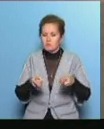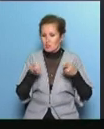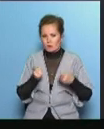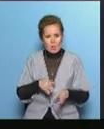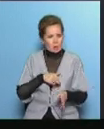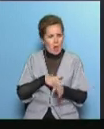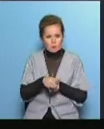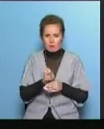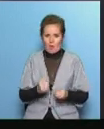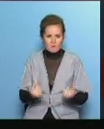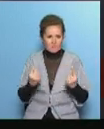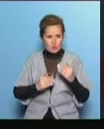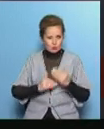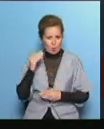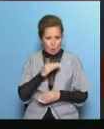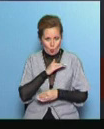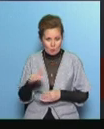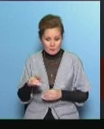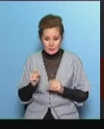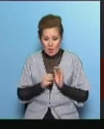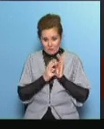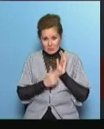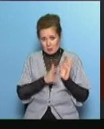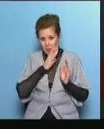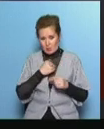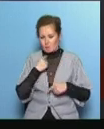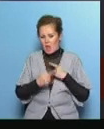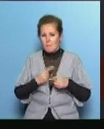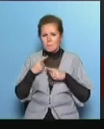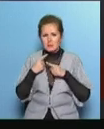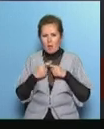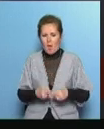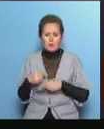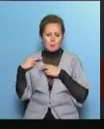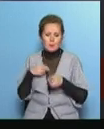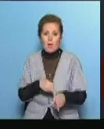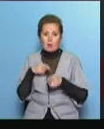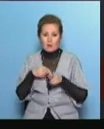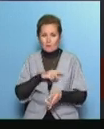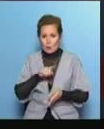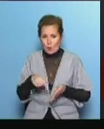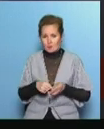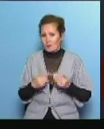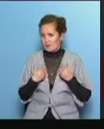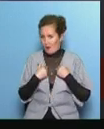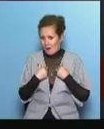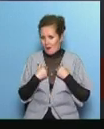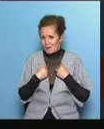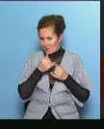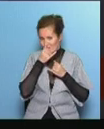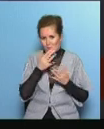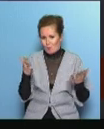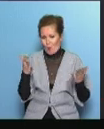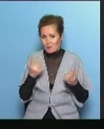уровне. За почти 18 лет моих постоянных приездов в город я, конечно, не мог до